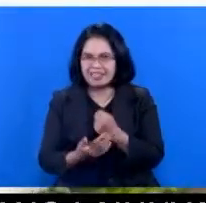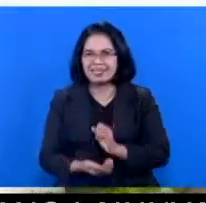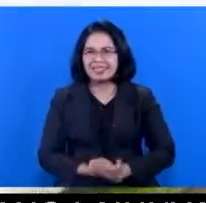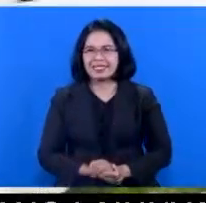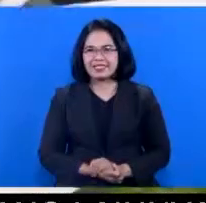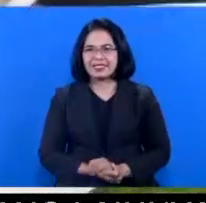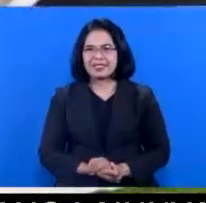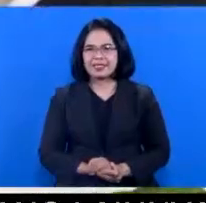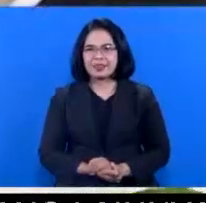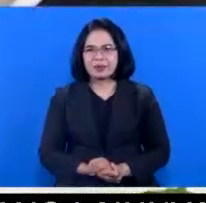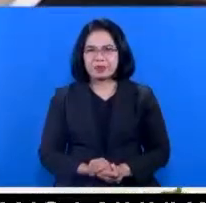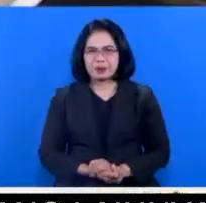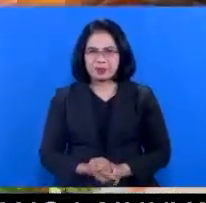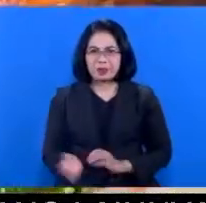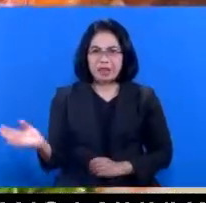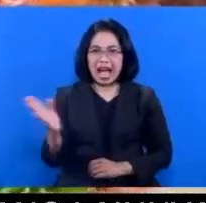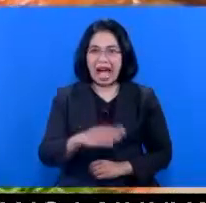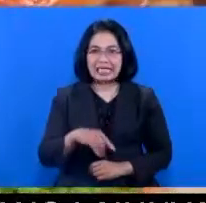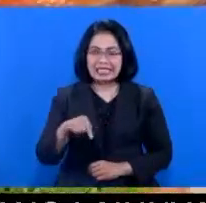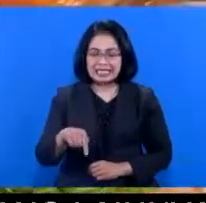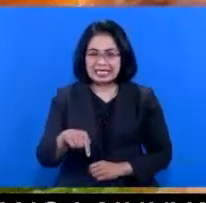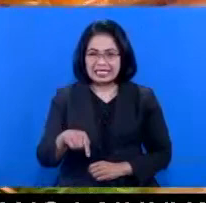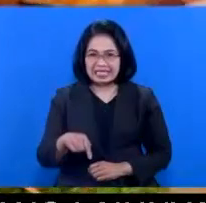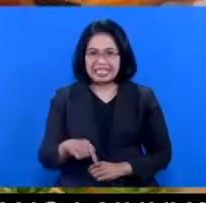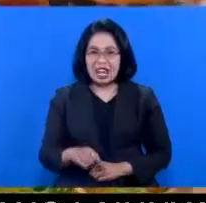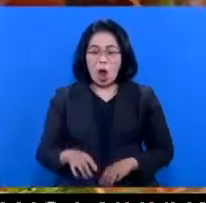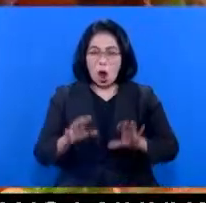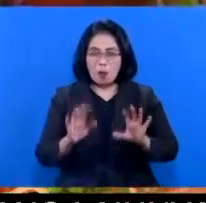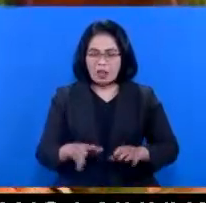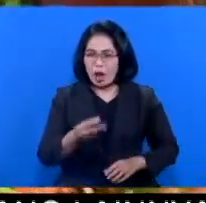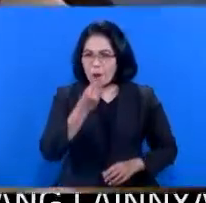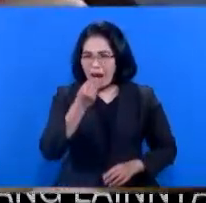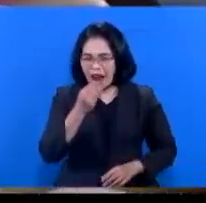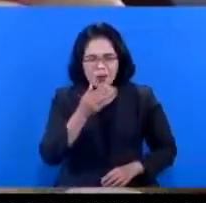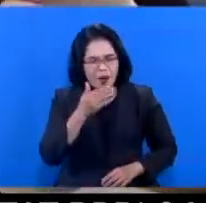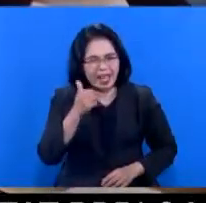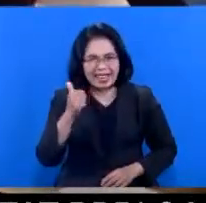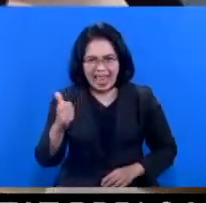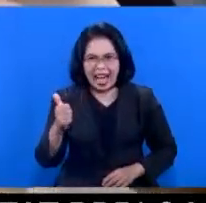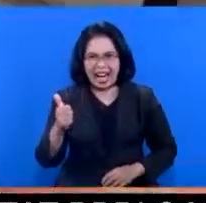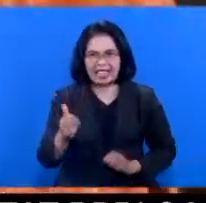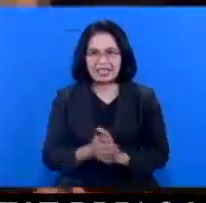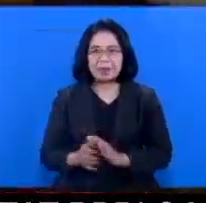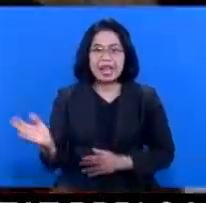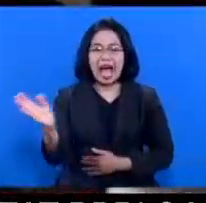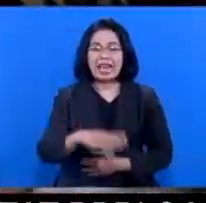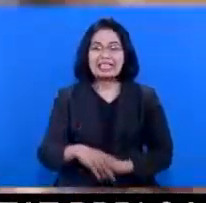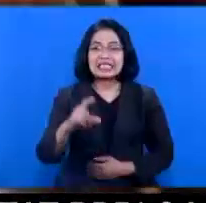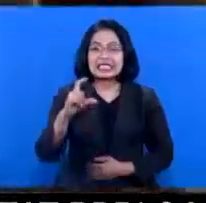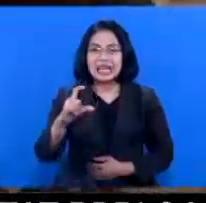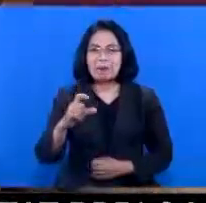buat saya, hari ini adalah hari saya bertemu makanan enak di hari Cap Gome yang biasanya dinikmati bersama keluarga.